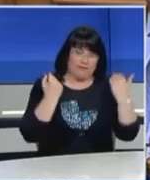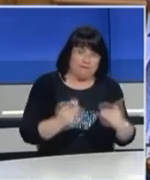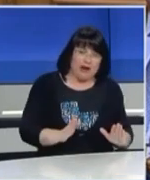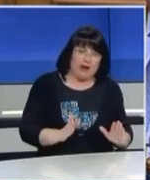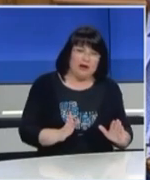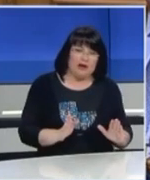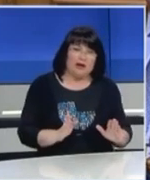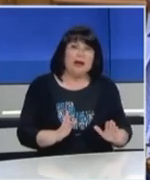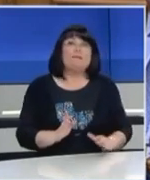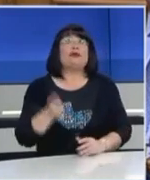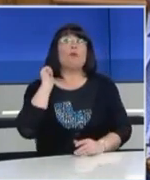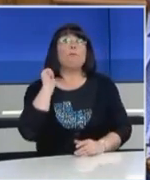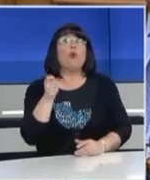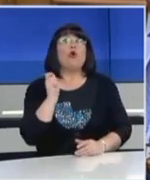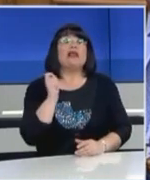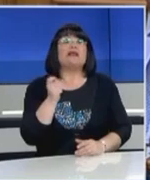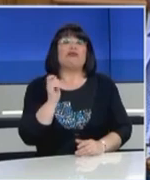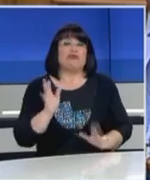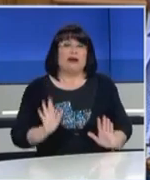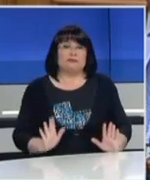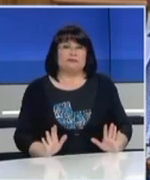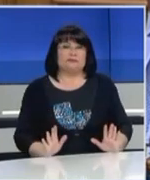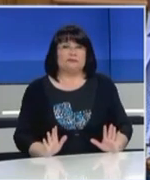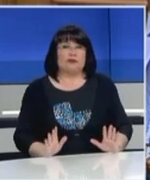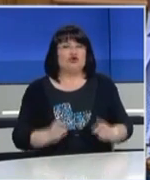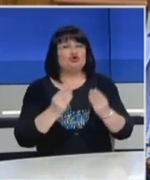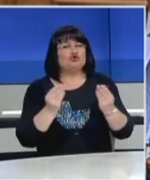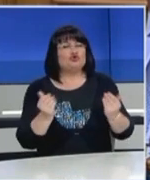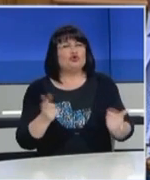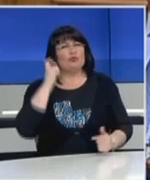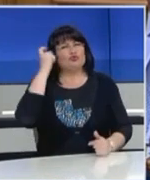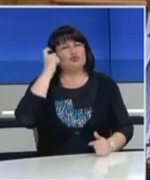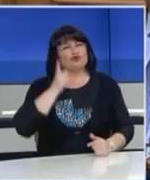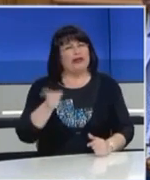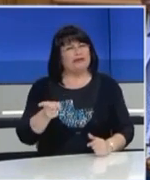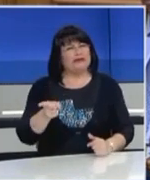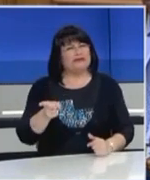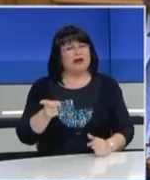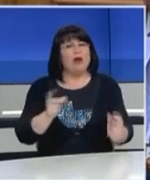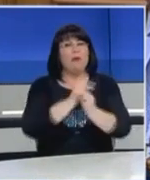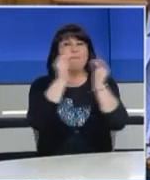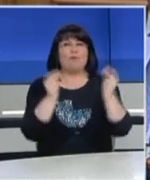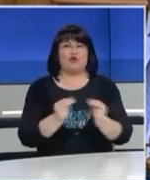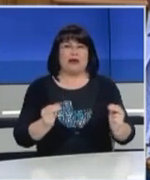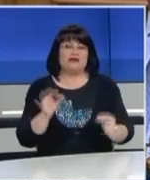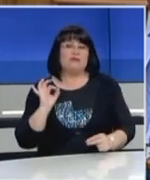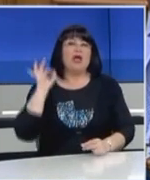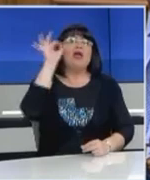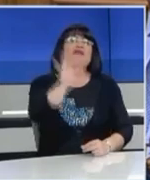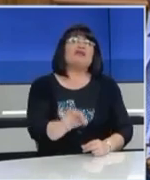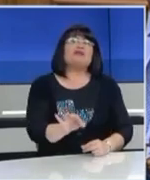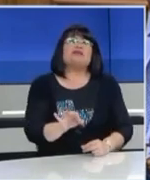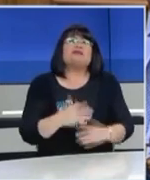με τον πυρήνα του πολιτεύματος. Διότι ακριβώς αυτές οι λογικές είναι που σας οδήγησαν τελικά